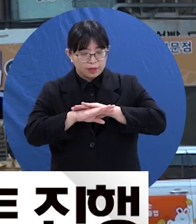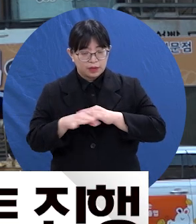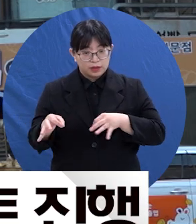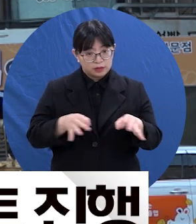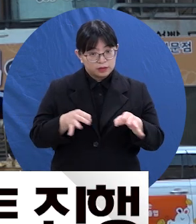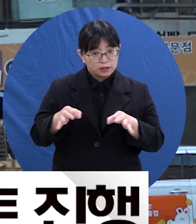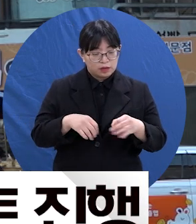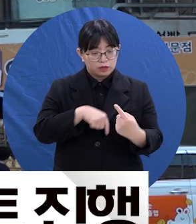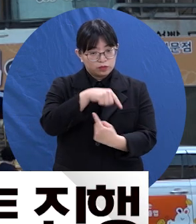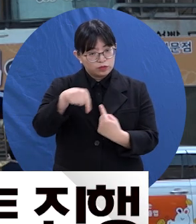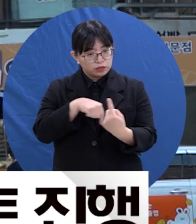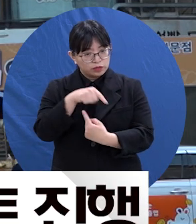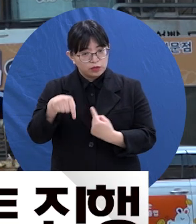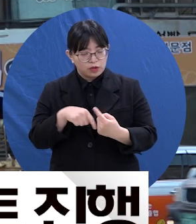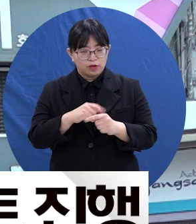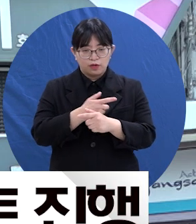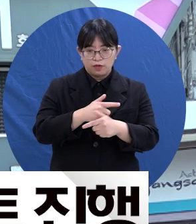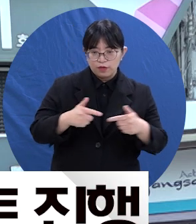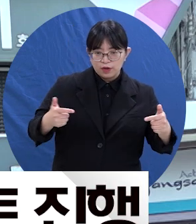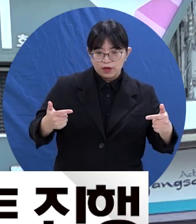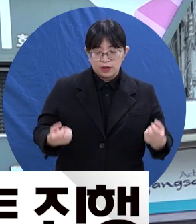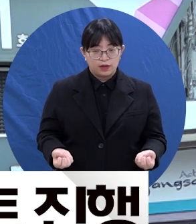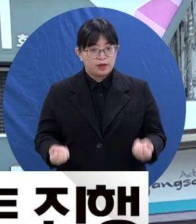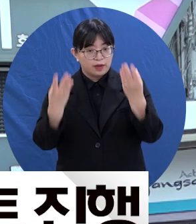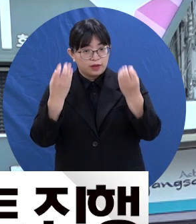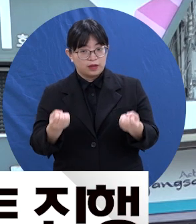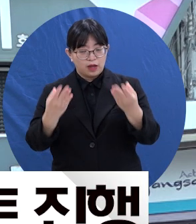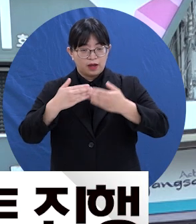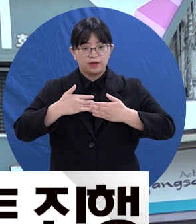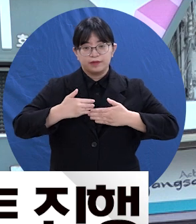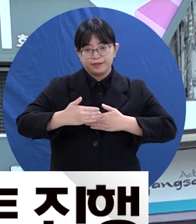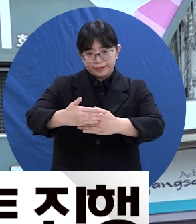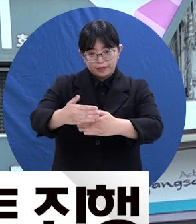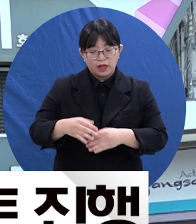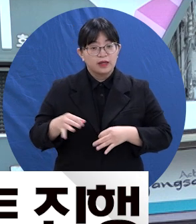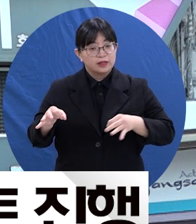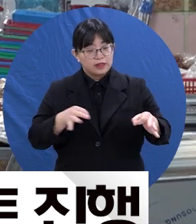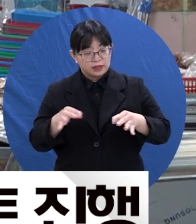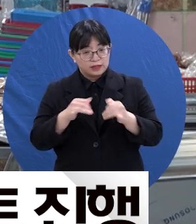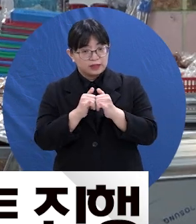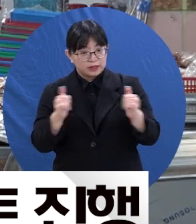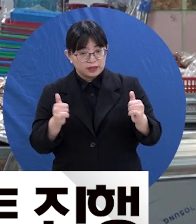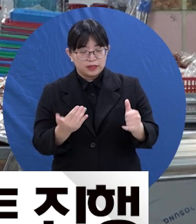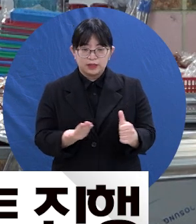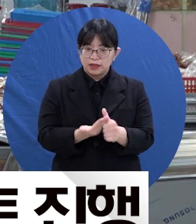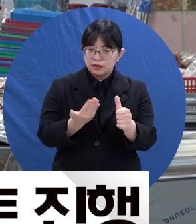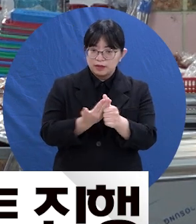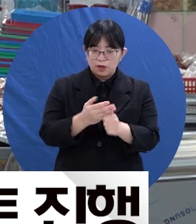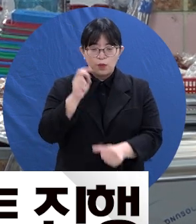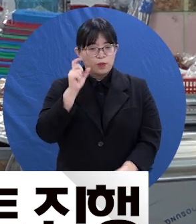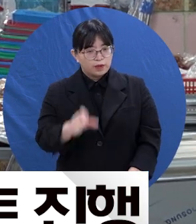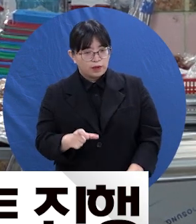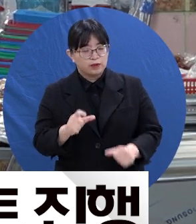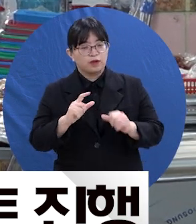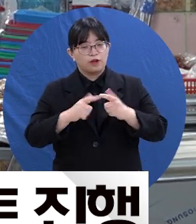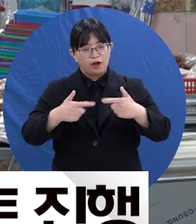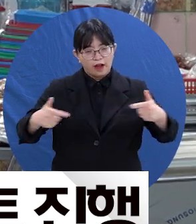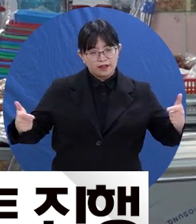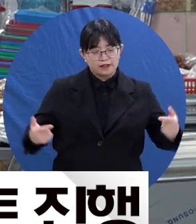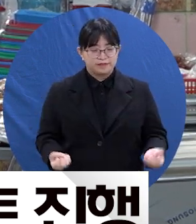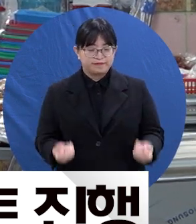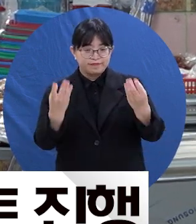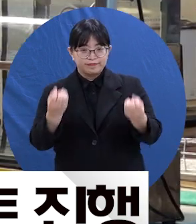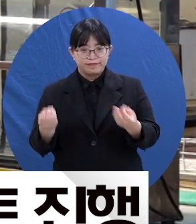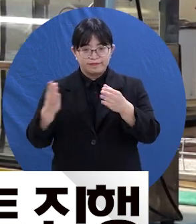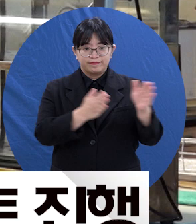통해 남부시장은 도깨비 야시장 운영, 다양한 이벤트 진행, 상인조직 자생력 강화, 시장시설 기반 조성